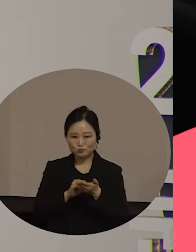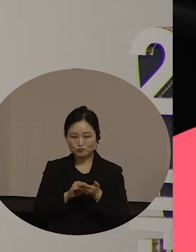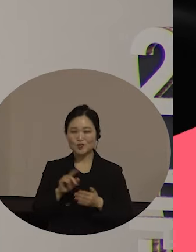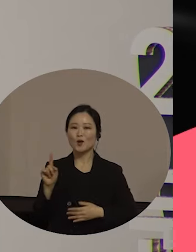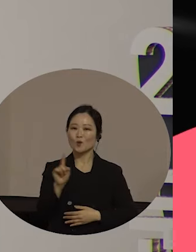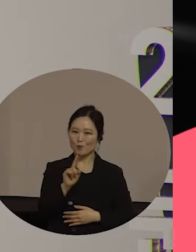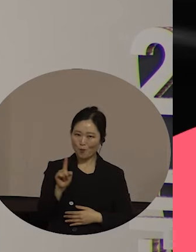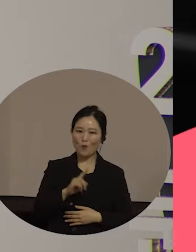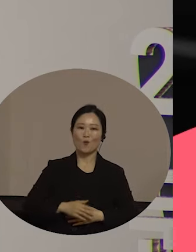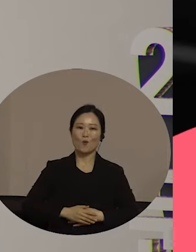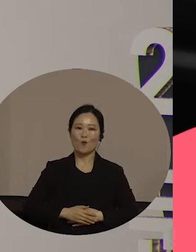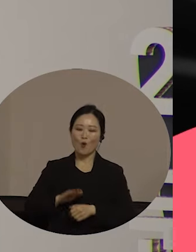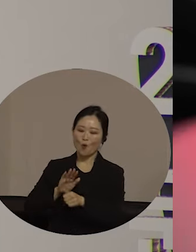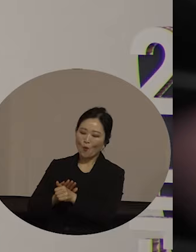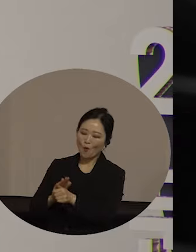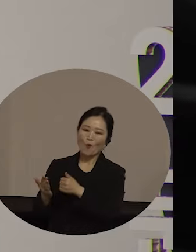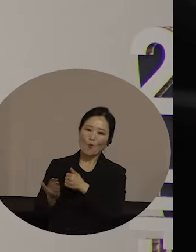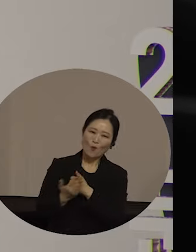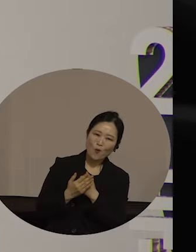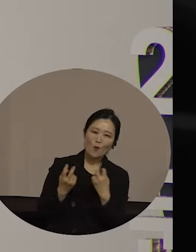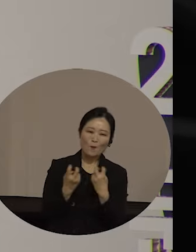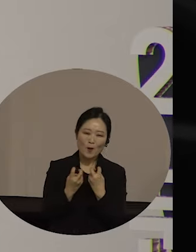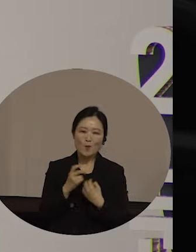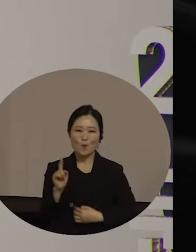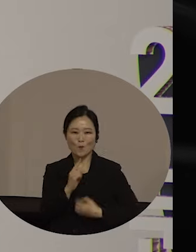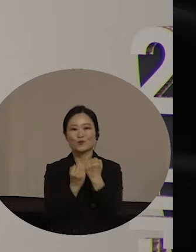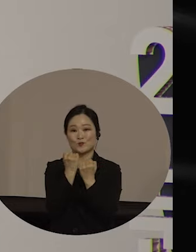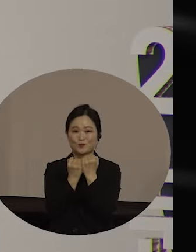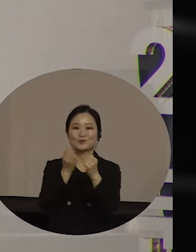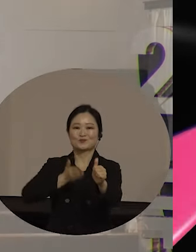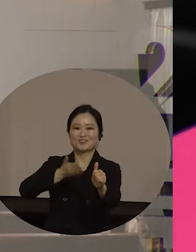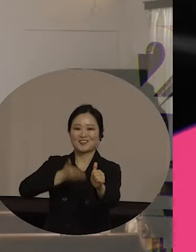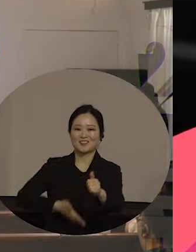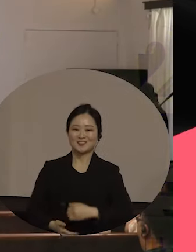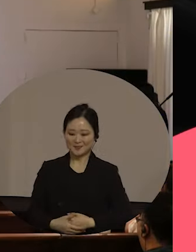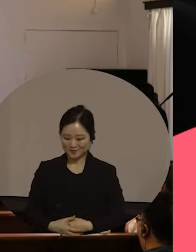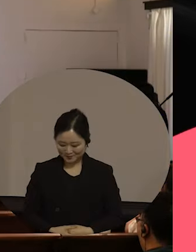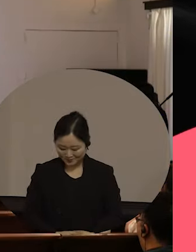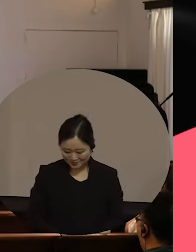어떤 식으로 도움을 주고 받는지에 대한 부분을 좀 설명해 주시면 감사하겠습니다.